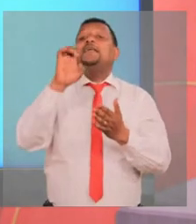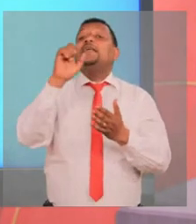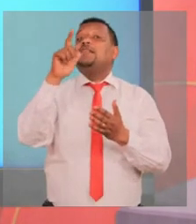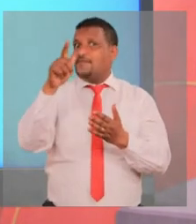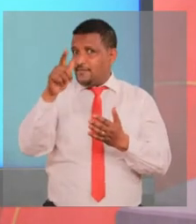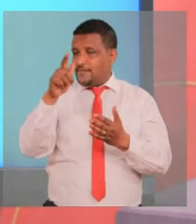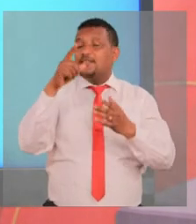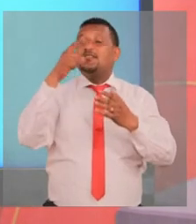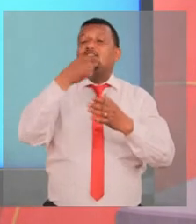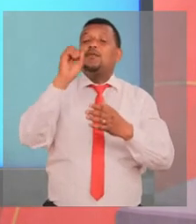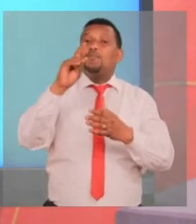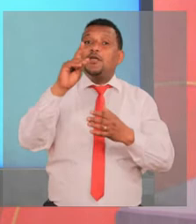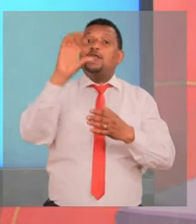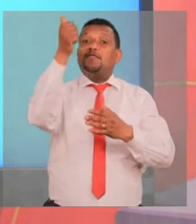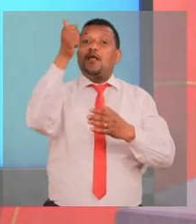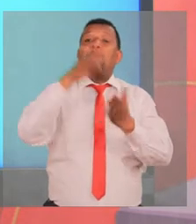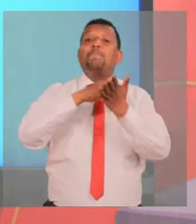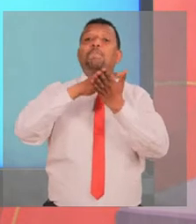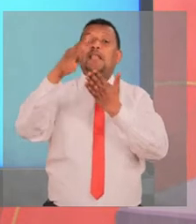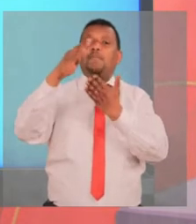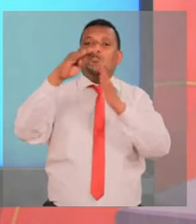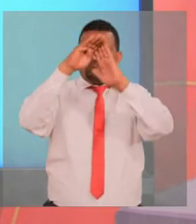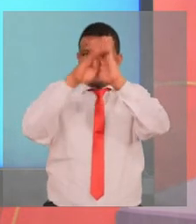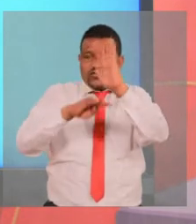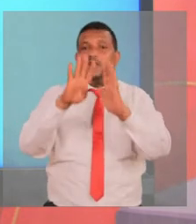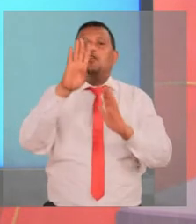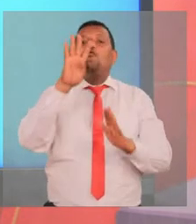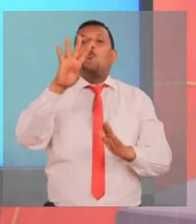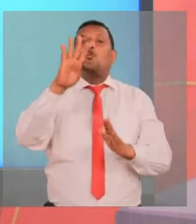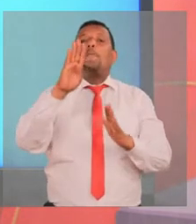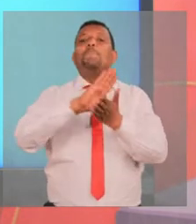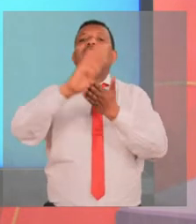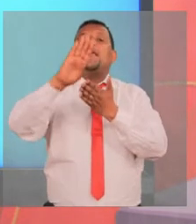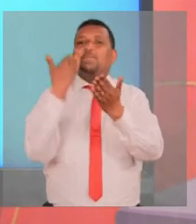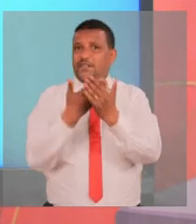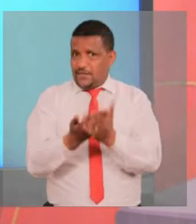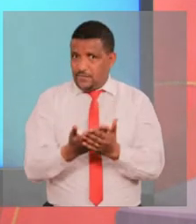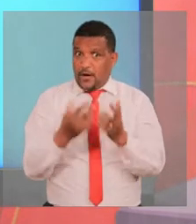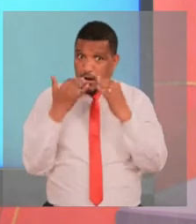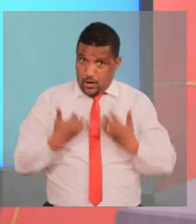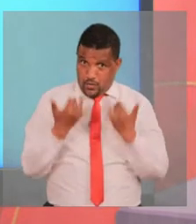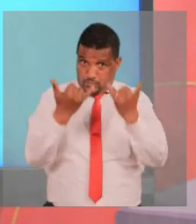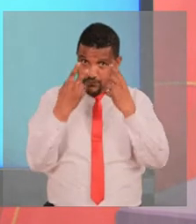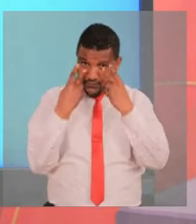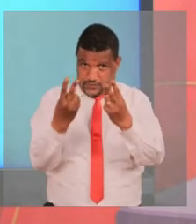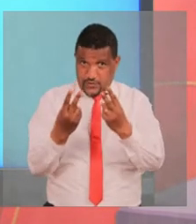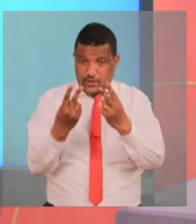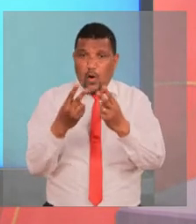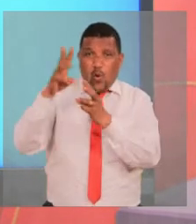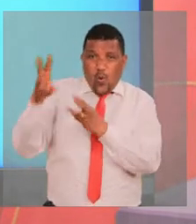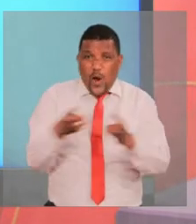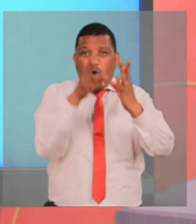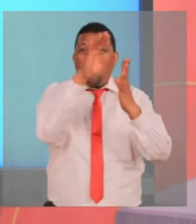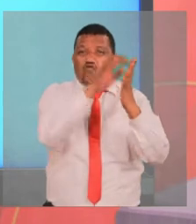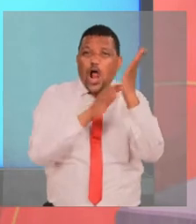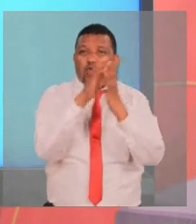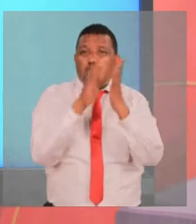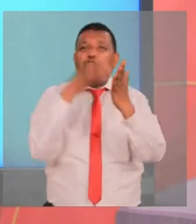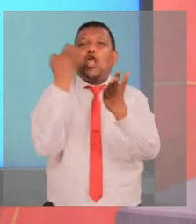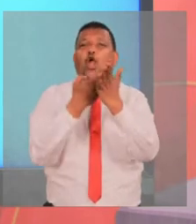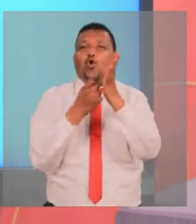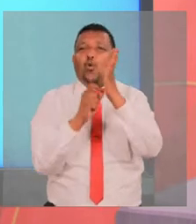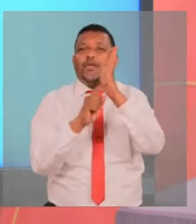डिक्लाइंड फ्रॉम थे बिल ब्रेंबल टू फॉर बिल ब्रेंबल नवलेश से द वे ऑफ बट इन थे